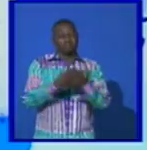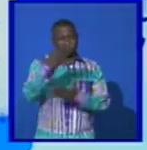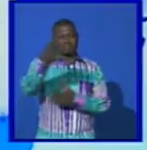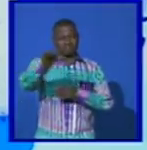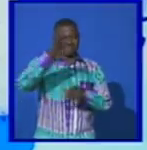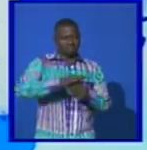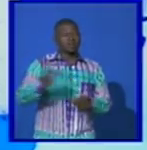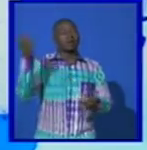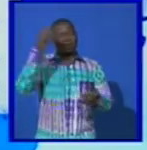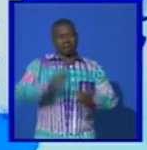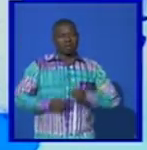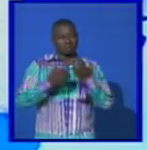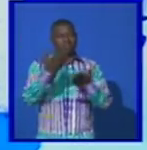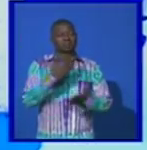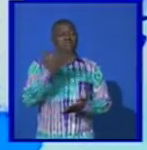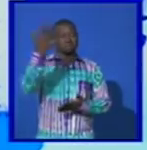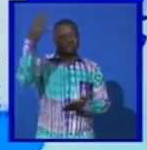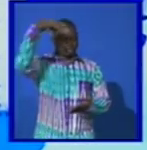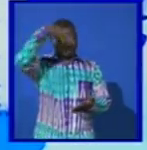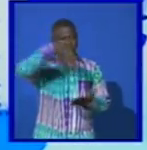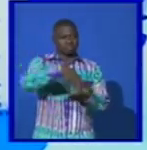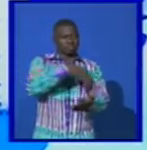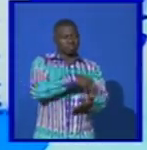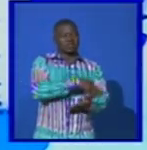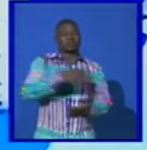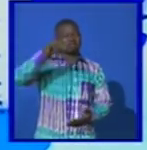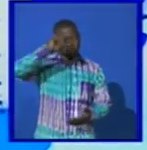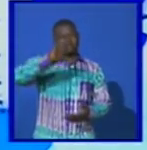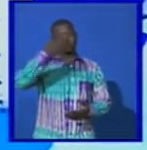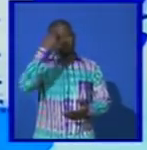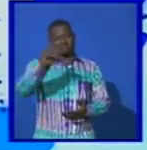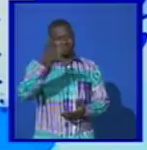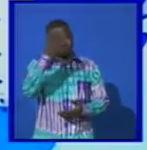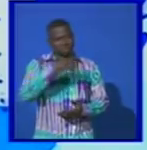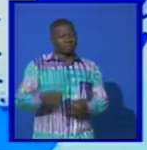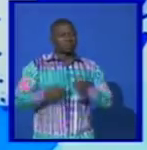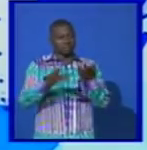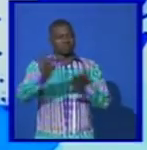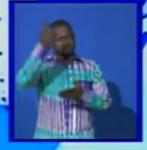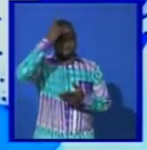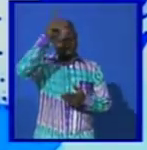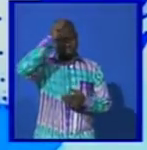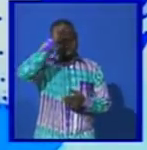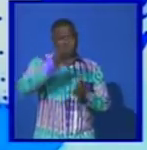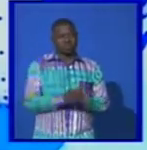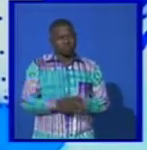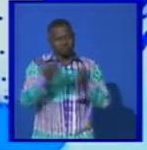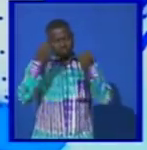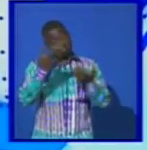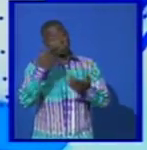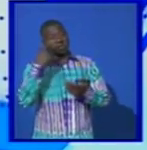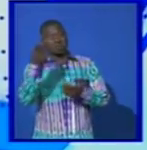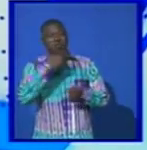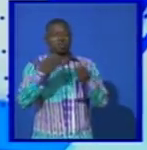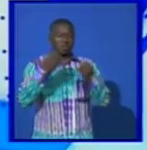inscrits par Donald Trump pour la construction du mur entre les États-Unis et le Mexique. Du coup, des centaines de milliers de fonctionnaires américains